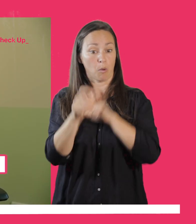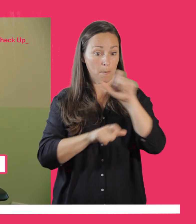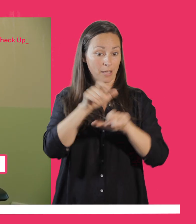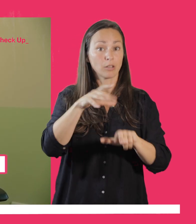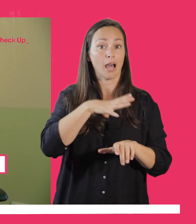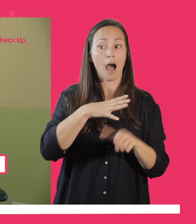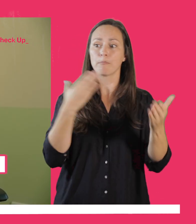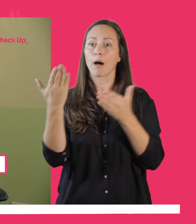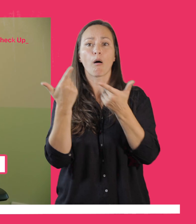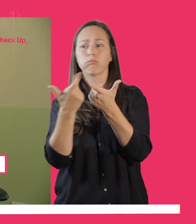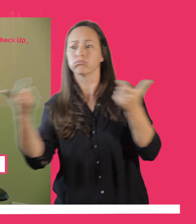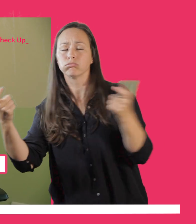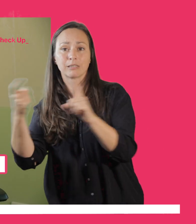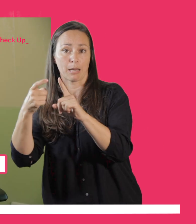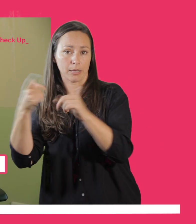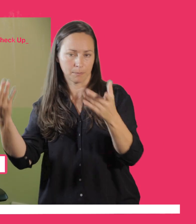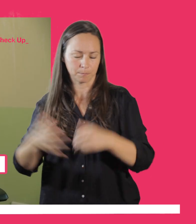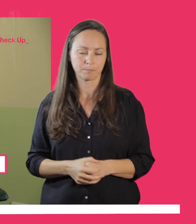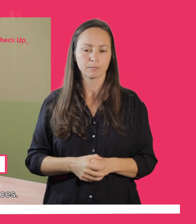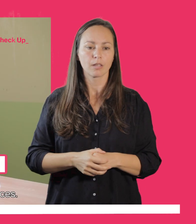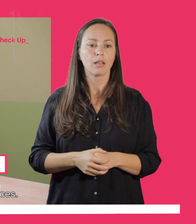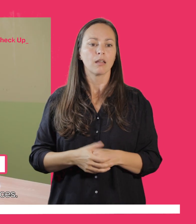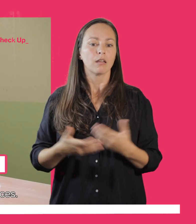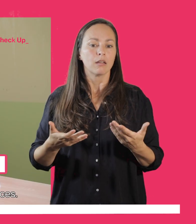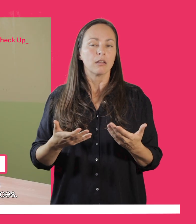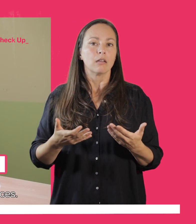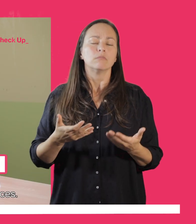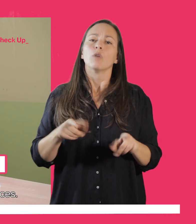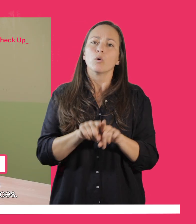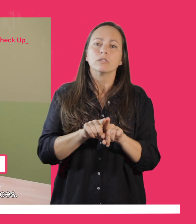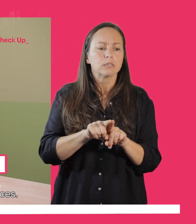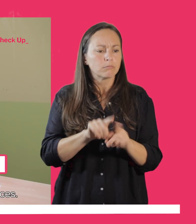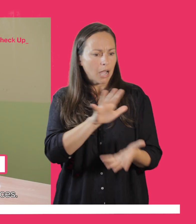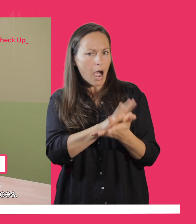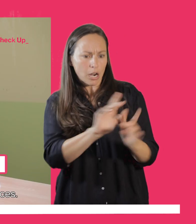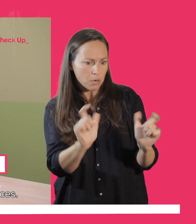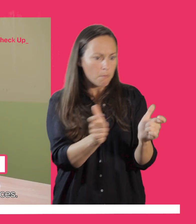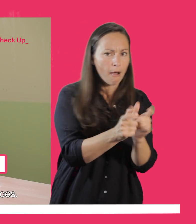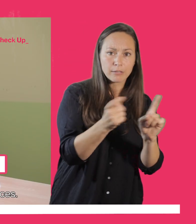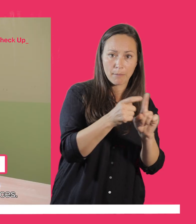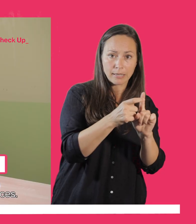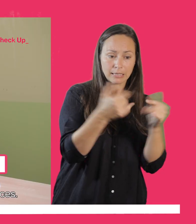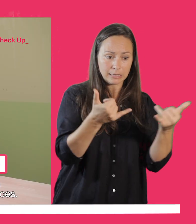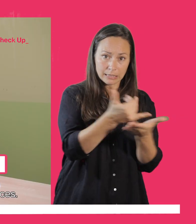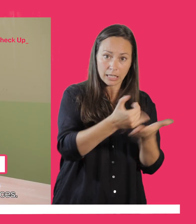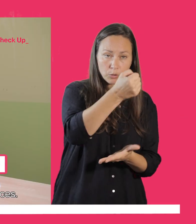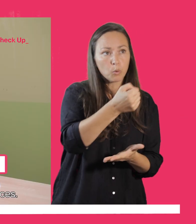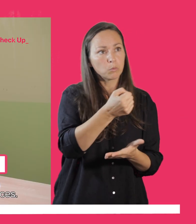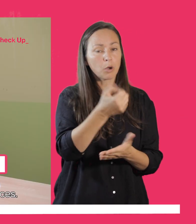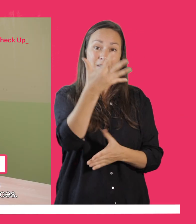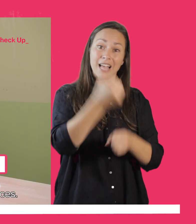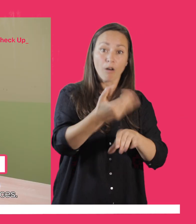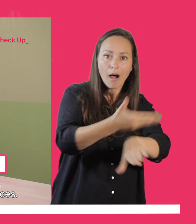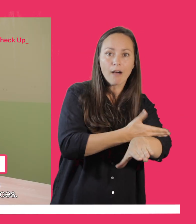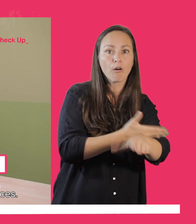de tous les cas de diabète qu'on retrouve. Et puis, l'âge d'apparition du diabète à La Réunion, il est 5 ans plus